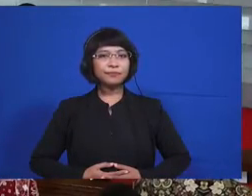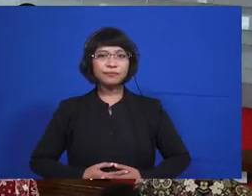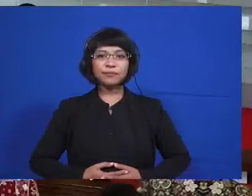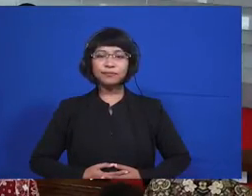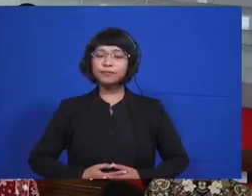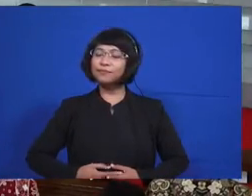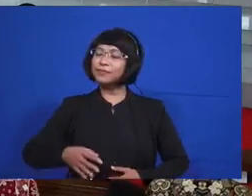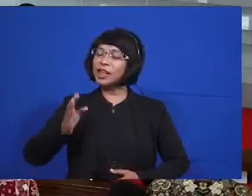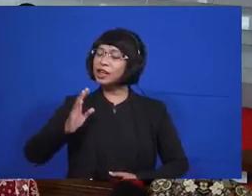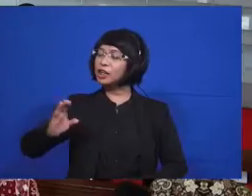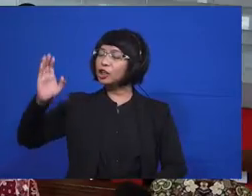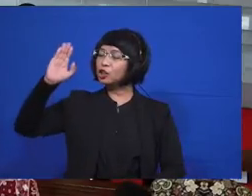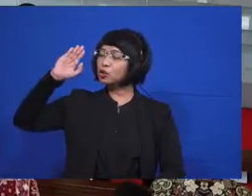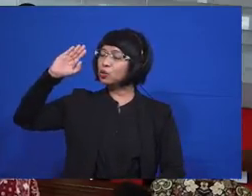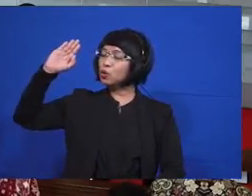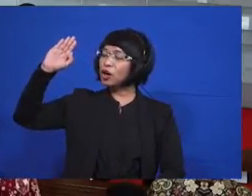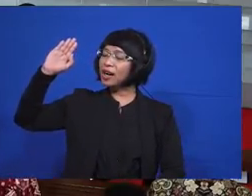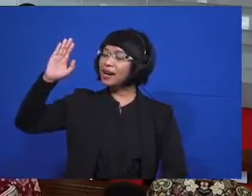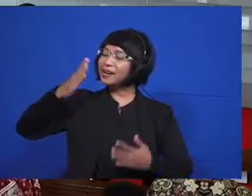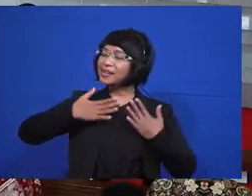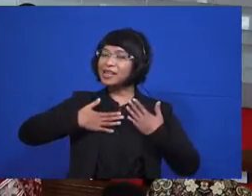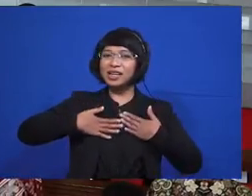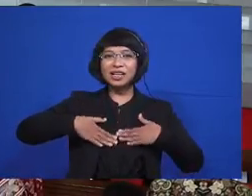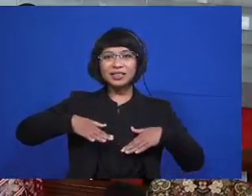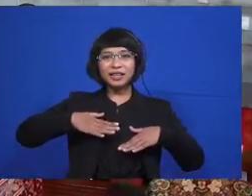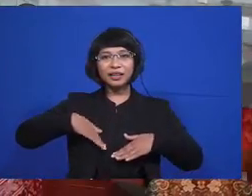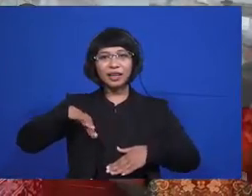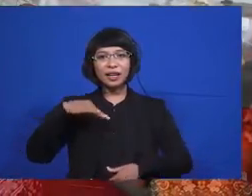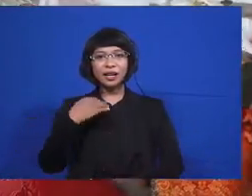Tuhan, kasihanilah kami.